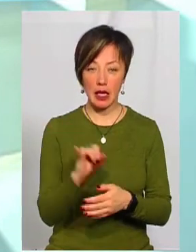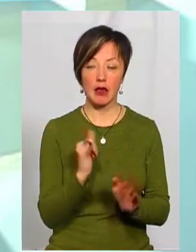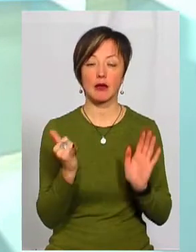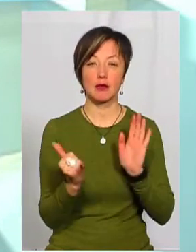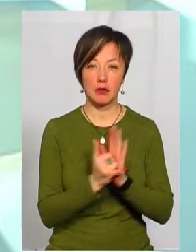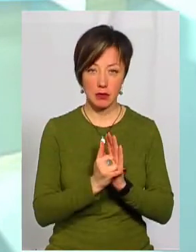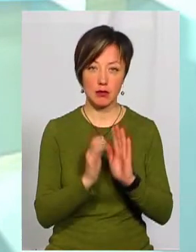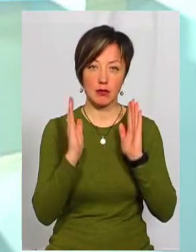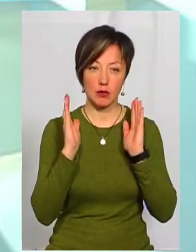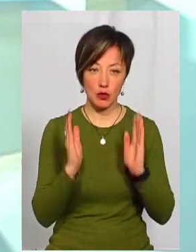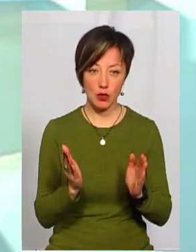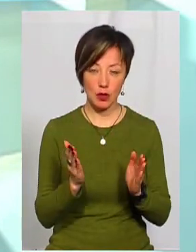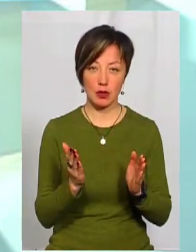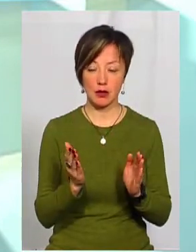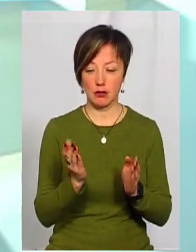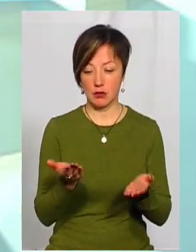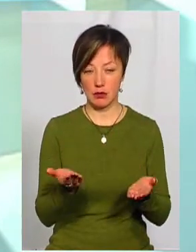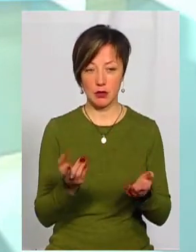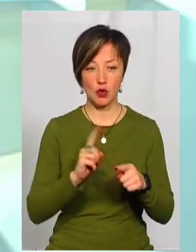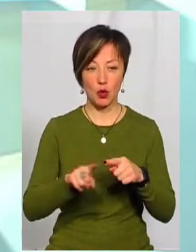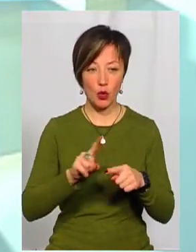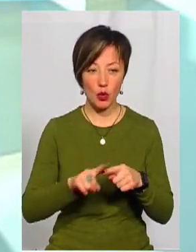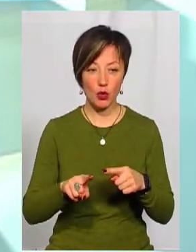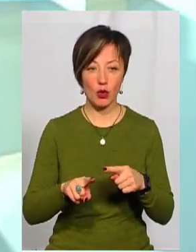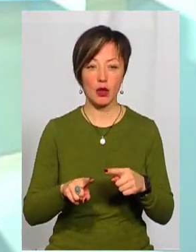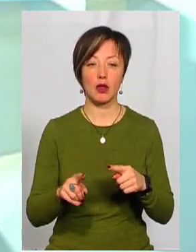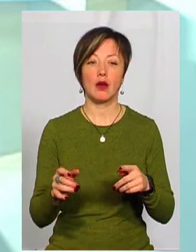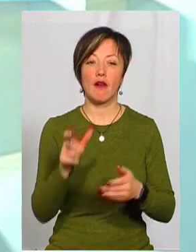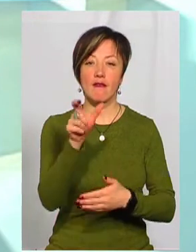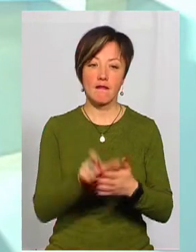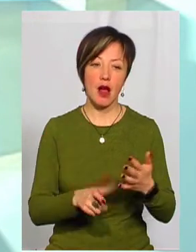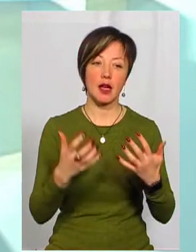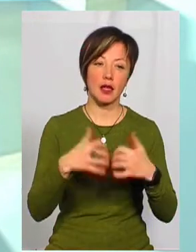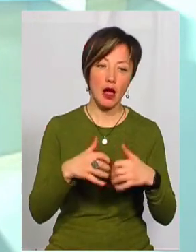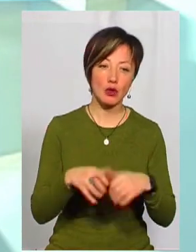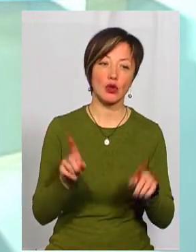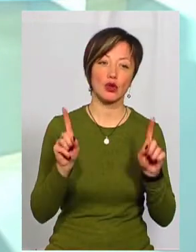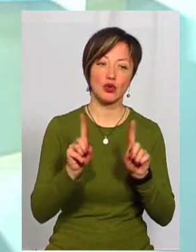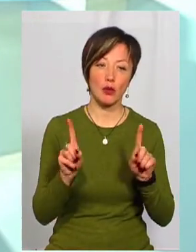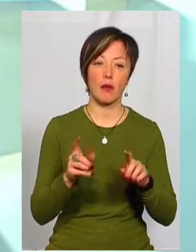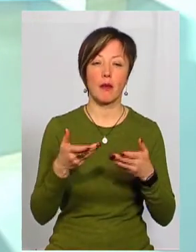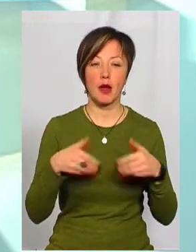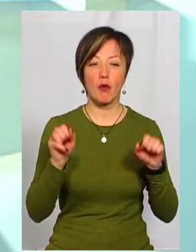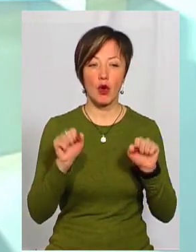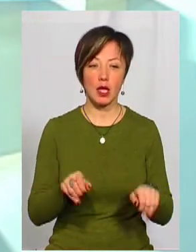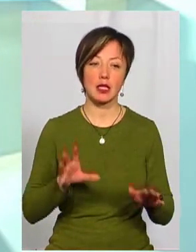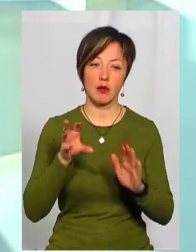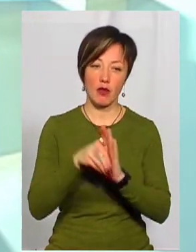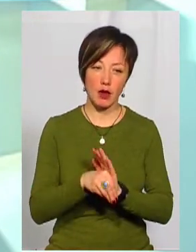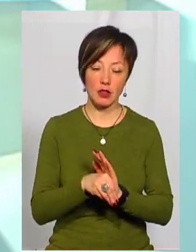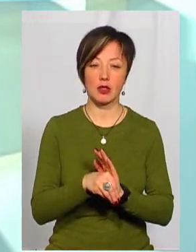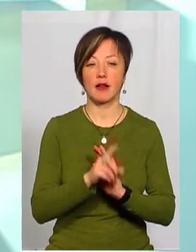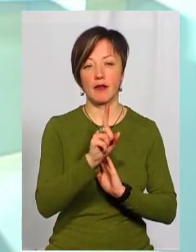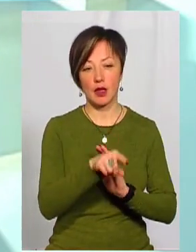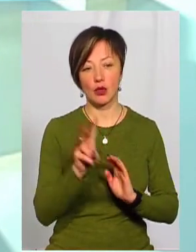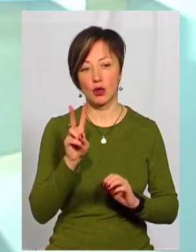нових тролейбусах буквально небагато часу пройде, будуть стояти валідатори для того, щоб ми могли запроваджувати і в